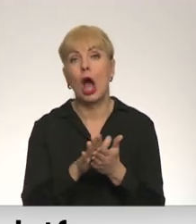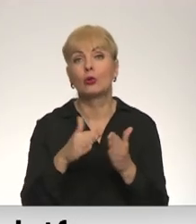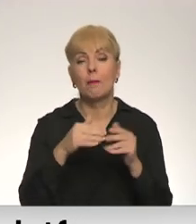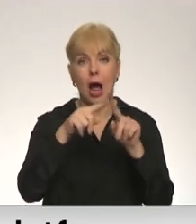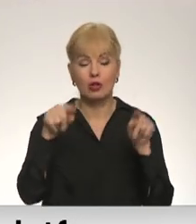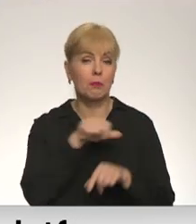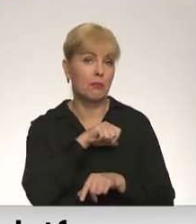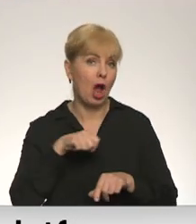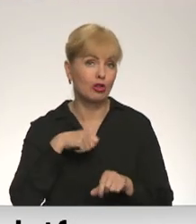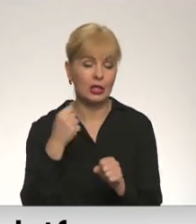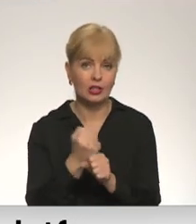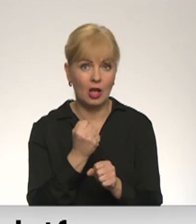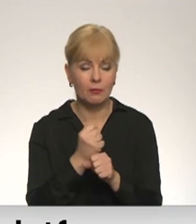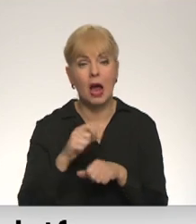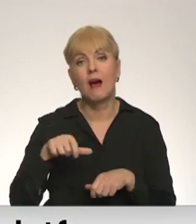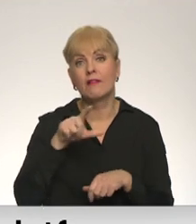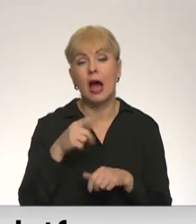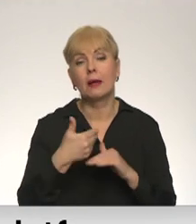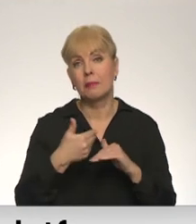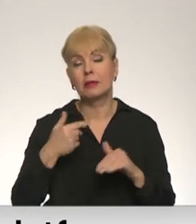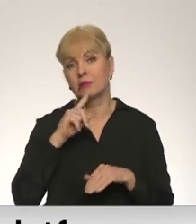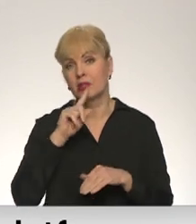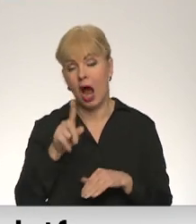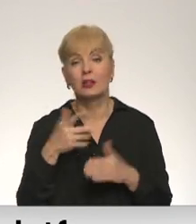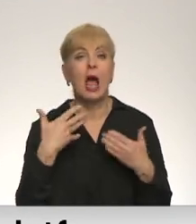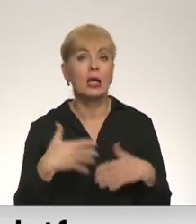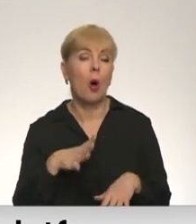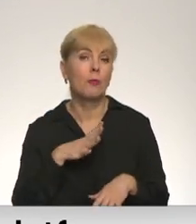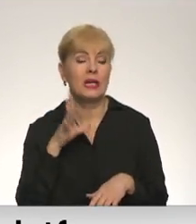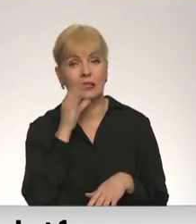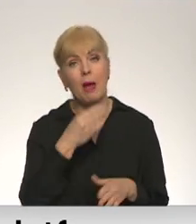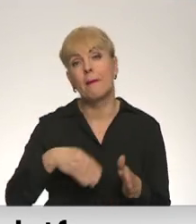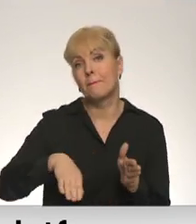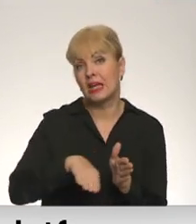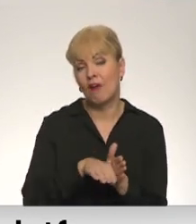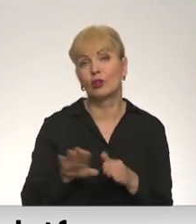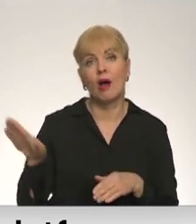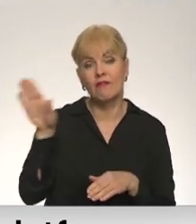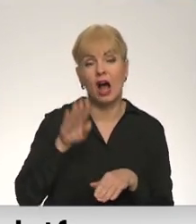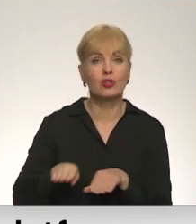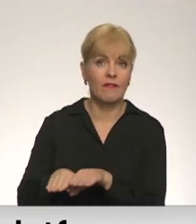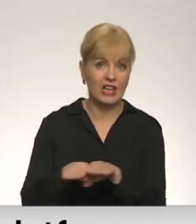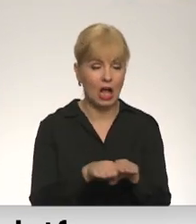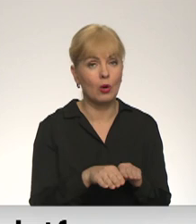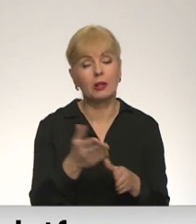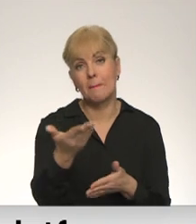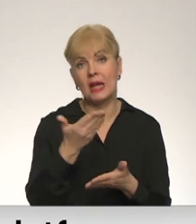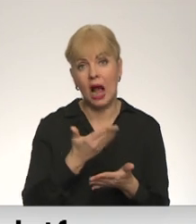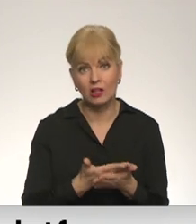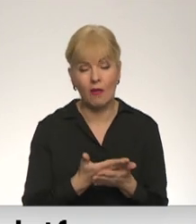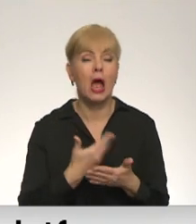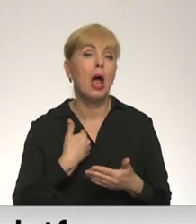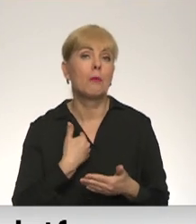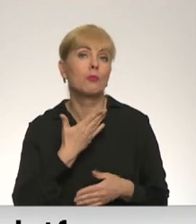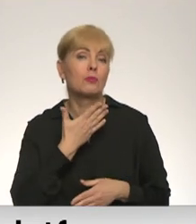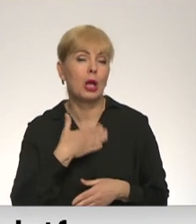paši izstrādājuši vairāk nekā pirms gada, kad jau bija iespēja pievienoties valsts vienotajam piedāvājumam. Mums bija